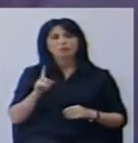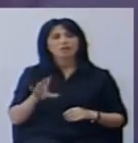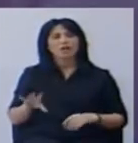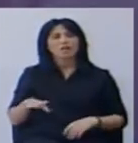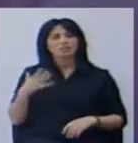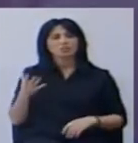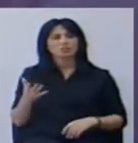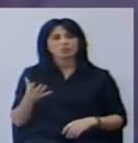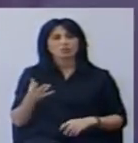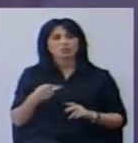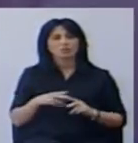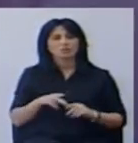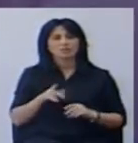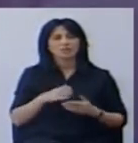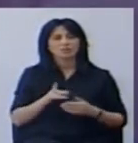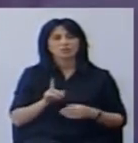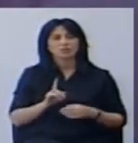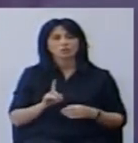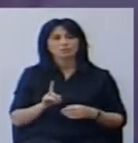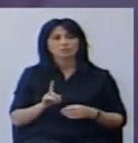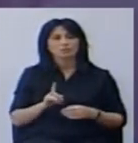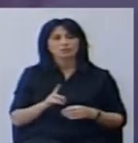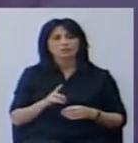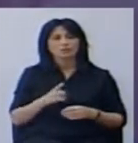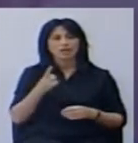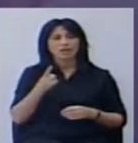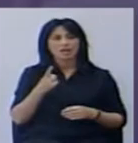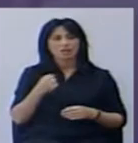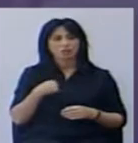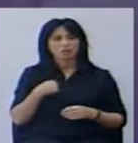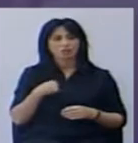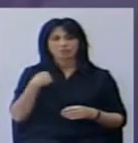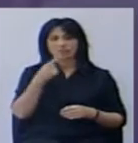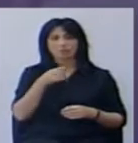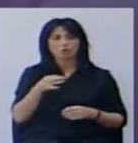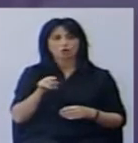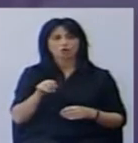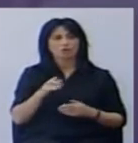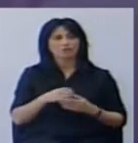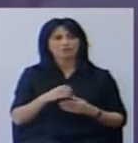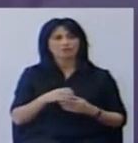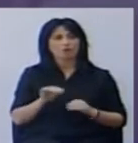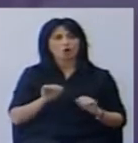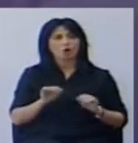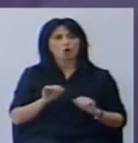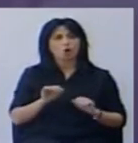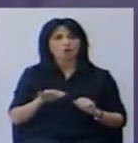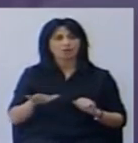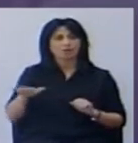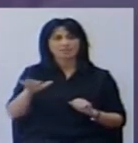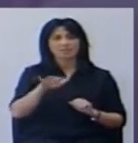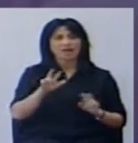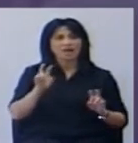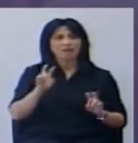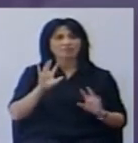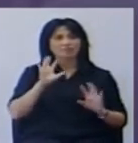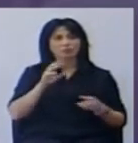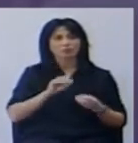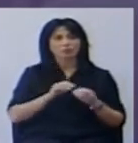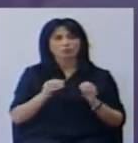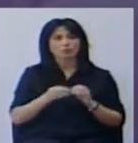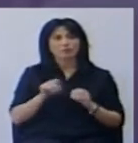იყო, ის არის, რომ ერთ ჩვენ გვაქვს ახლა ჩემს სამაჟორიტარ ოლქში შედის გორის დასახლება, რომელსაც სერიოზული